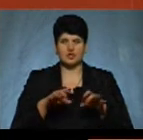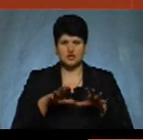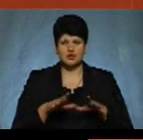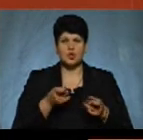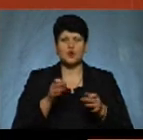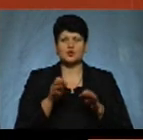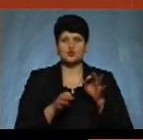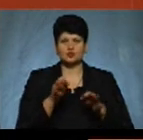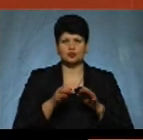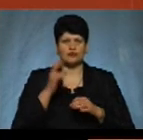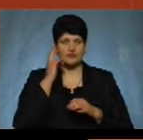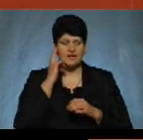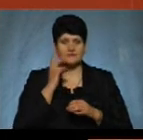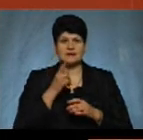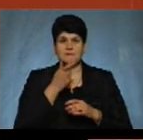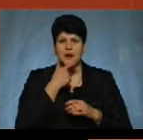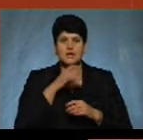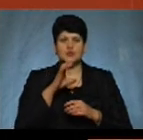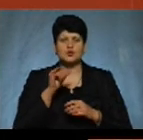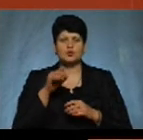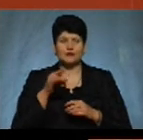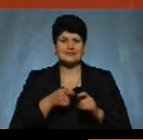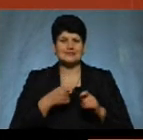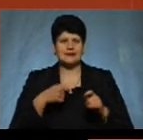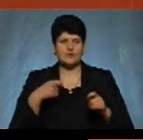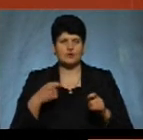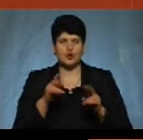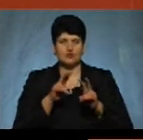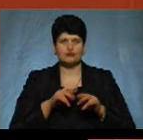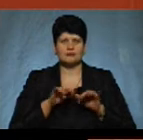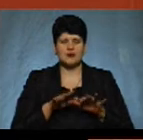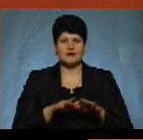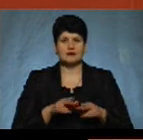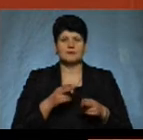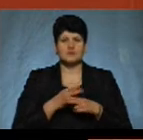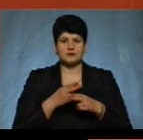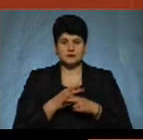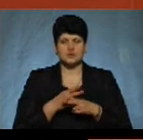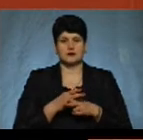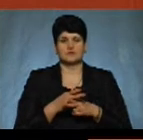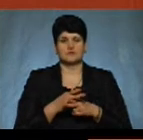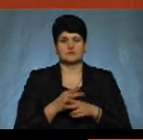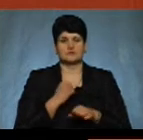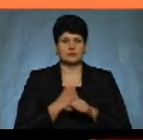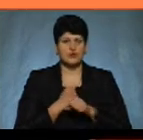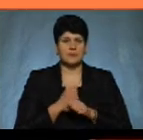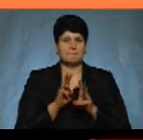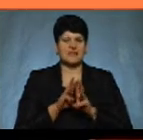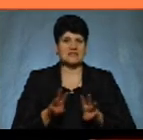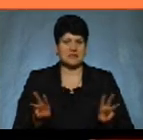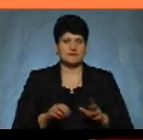суду в Києві. За словами пані Супрун, таке затягування розгляду справи блокує роботу міністерства. Прошу пряму мову.